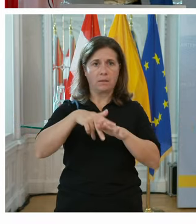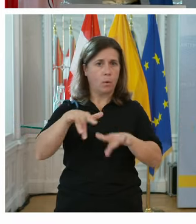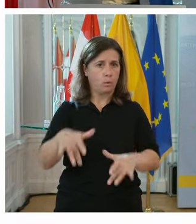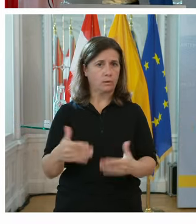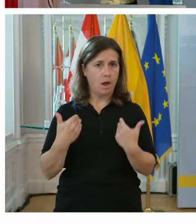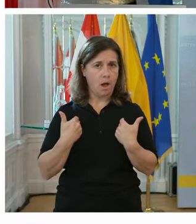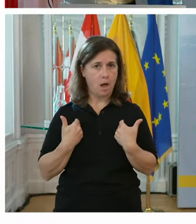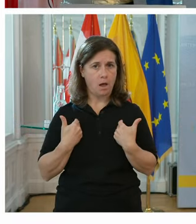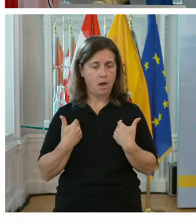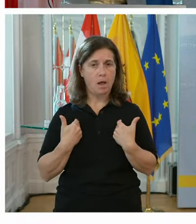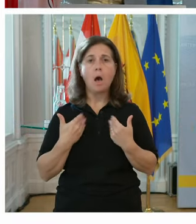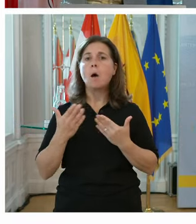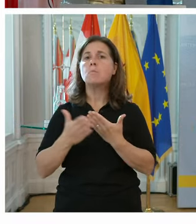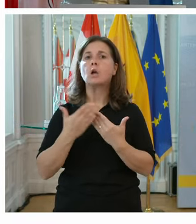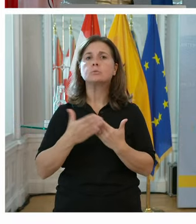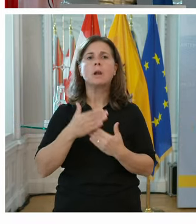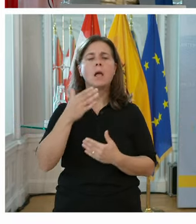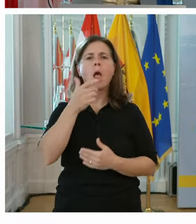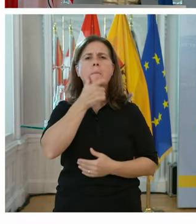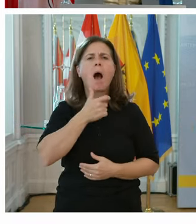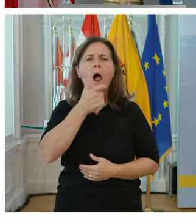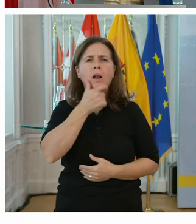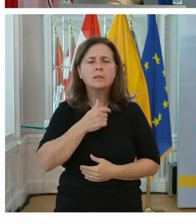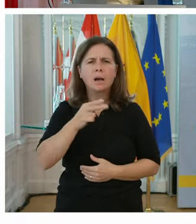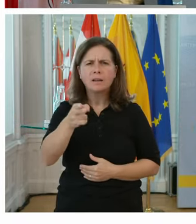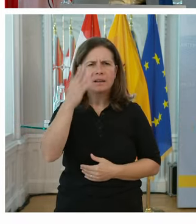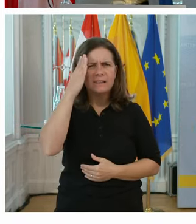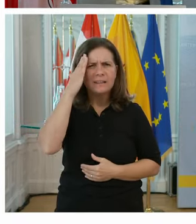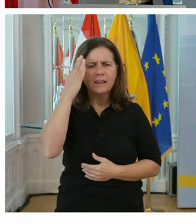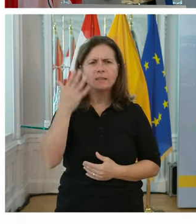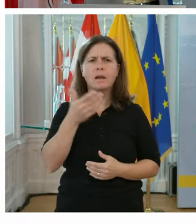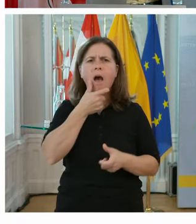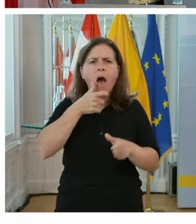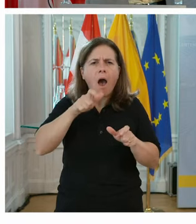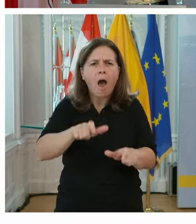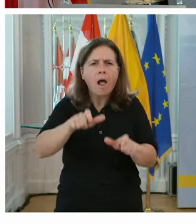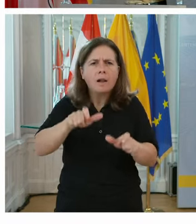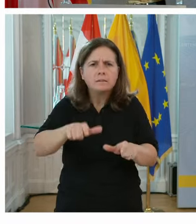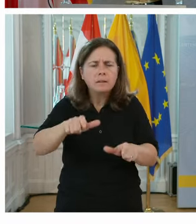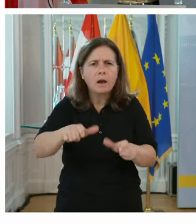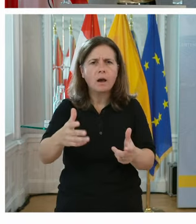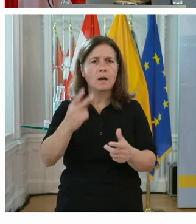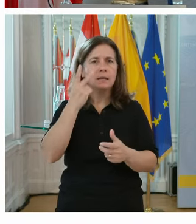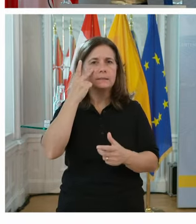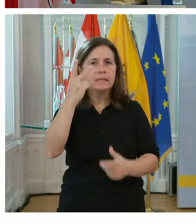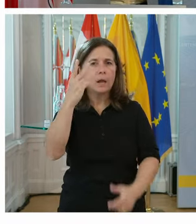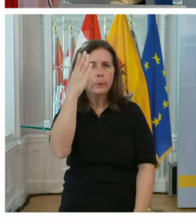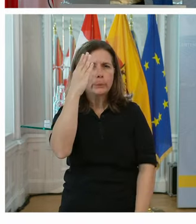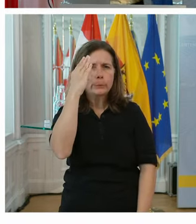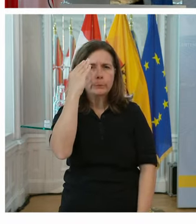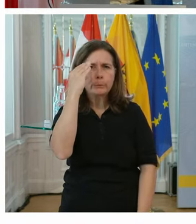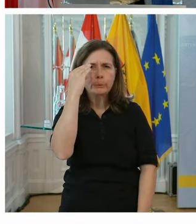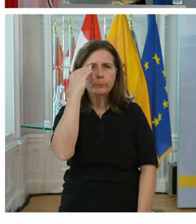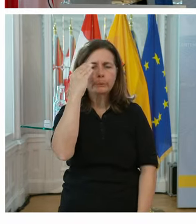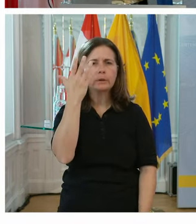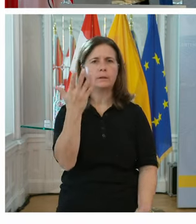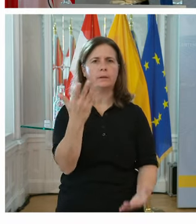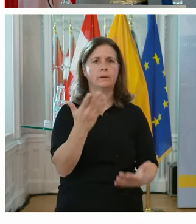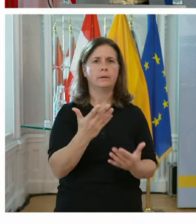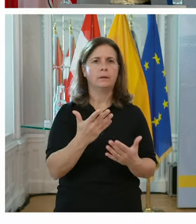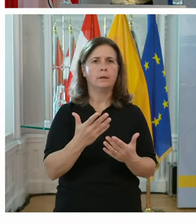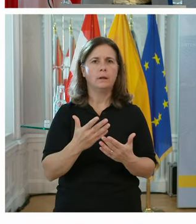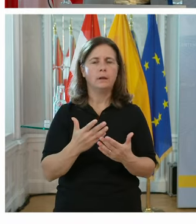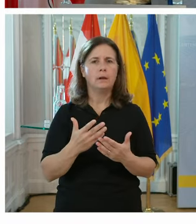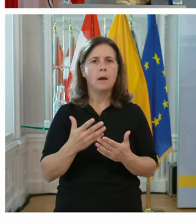kommt. Beispielsweise im Alter, wir kennen das alle. Man wird älter, die Sehstärke lässt nach, man